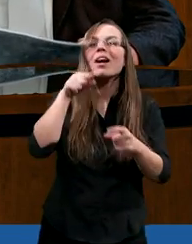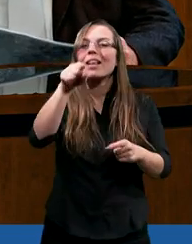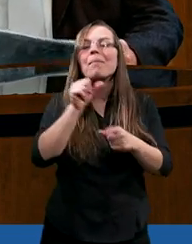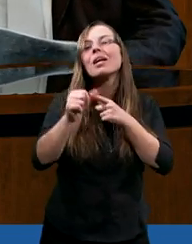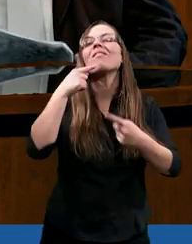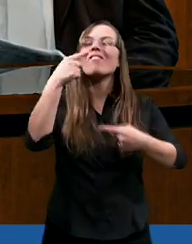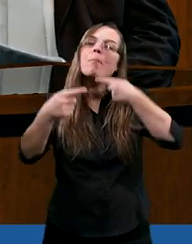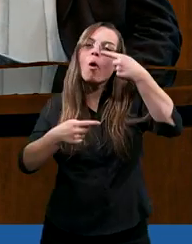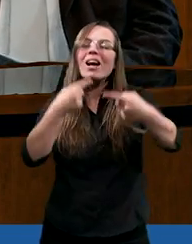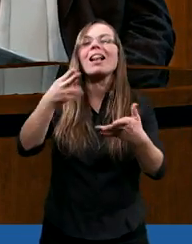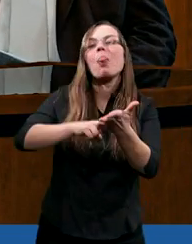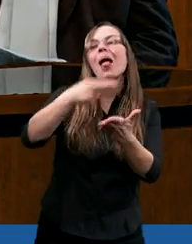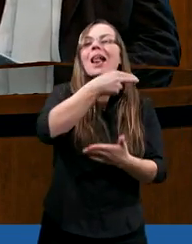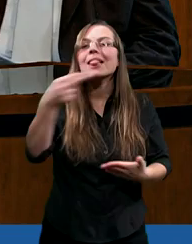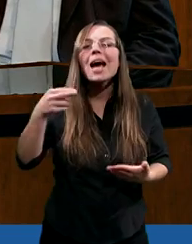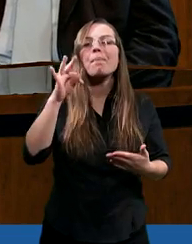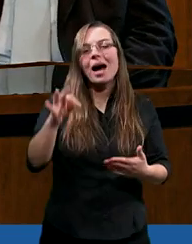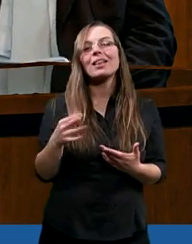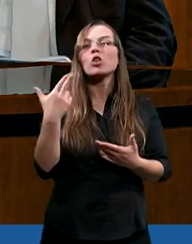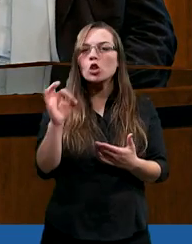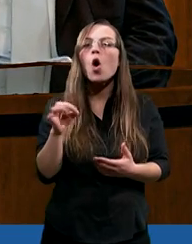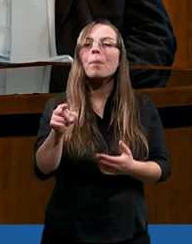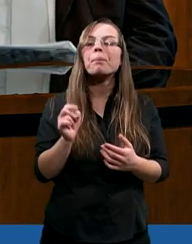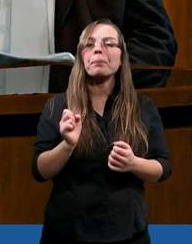wypowiedziane na temat, no,